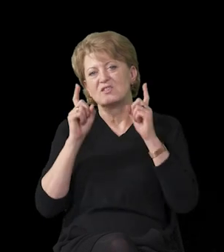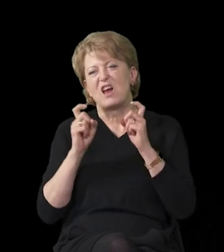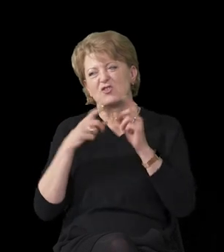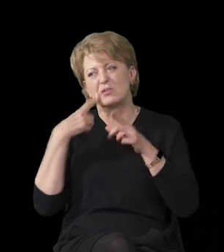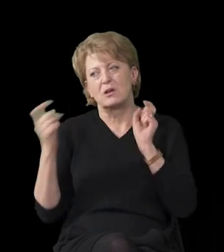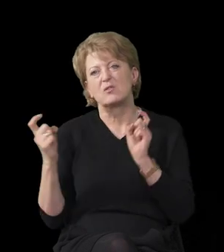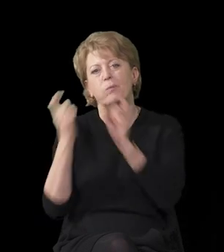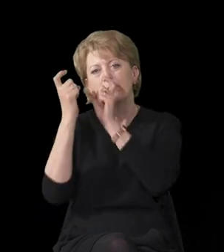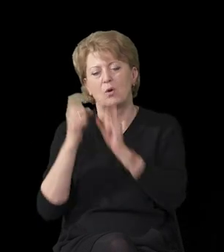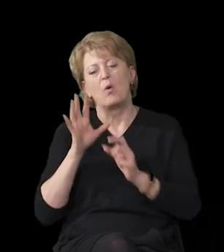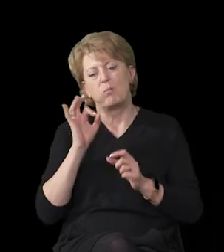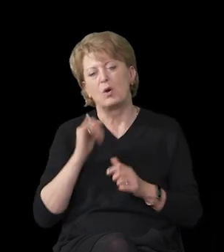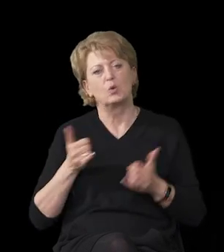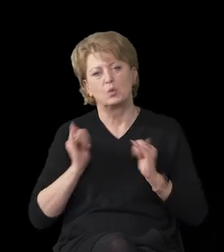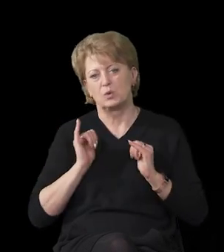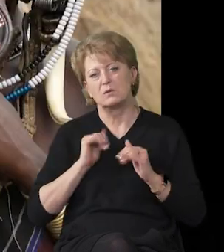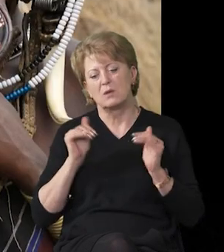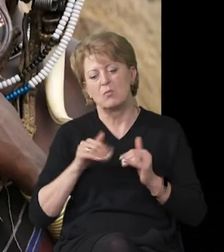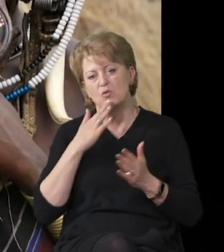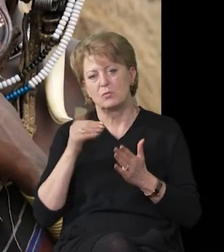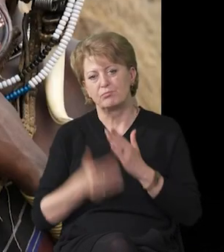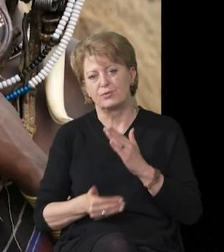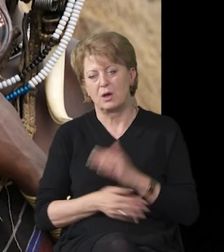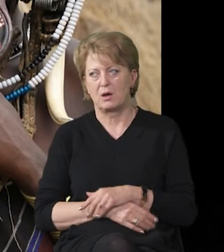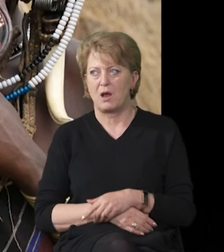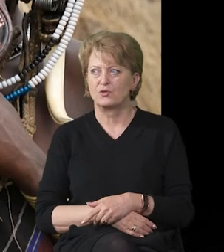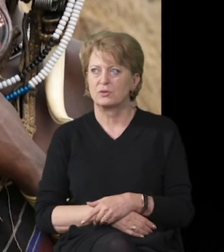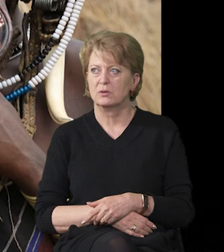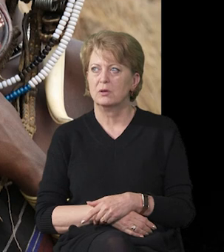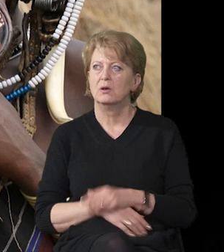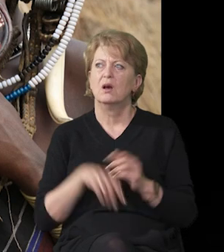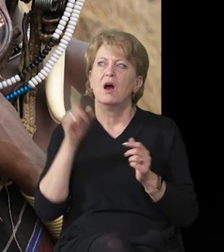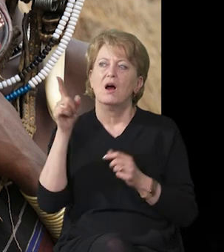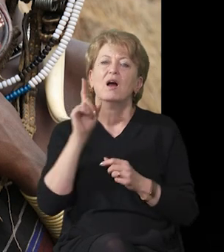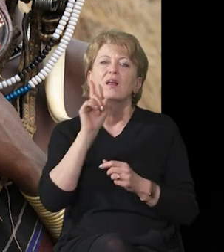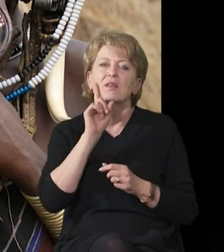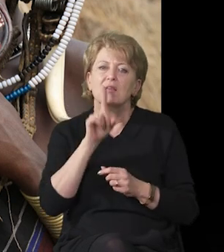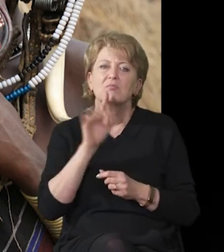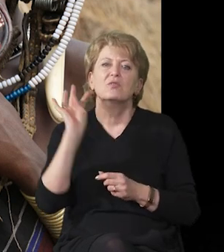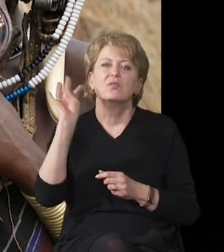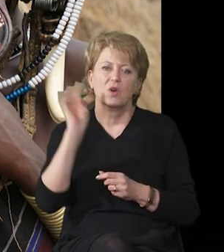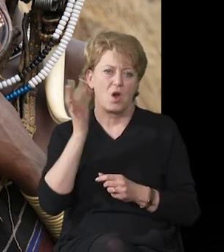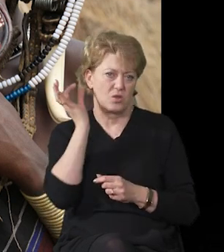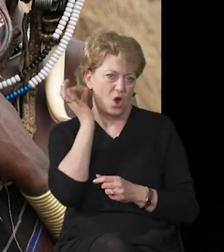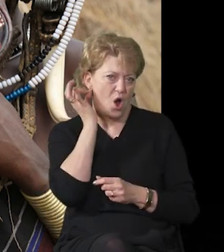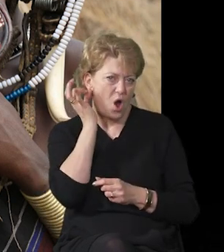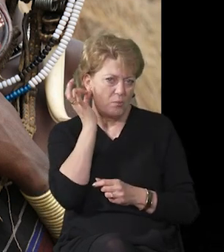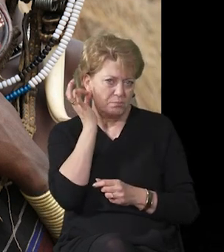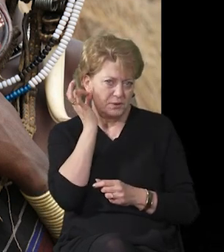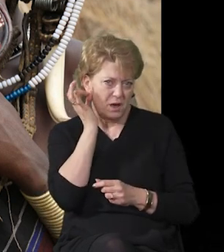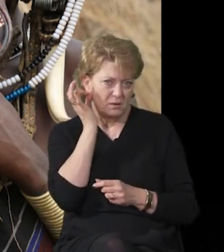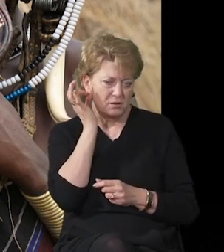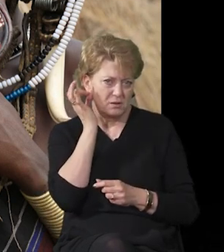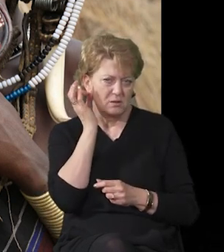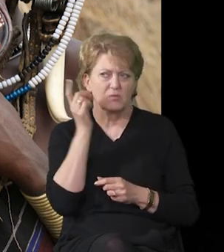bo może się to dla turysty źle skończyć. Natomiast największą atrakcją Mursi są kobiety, ponieważ